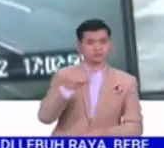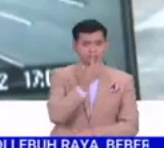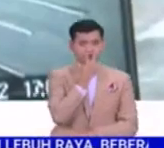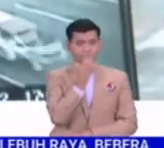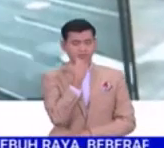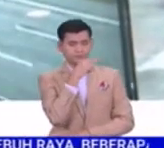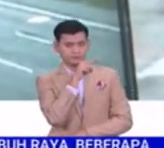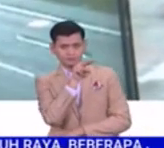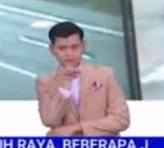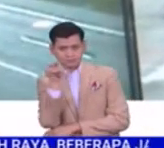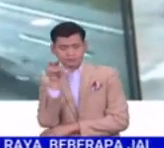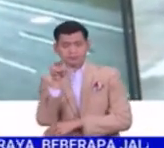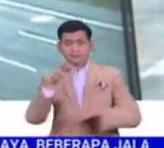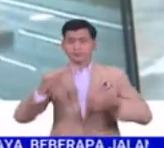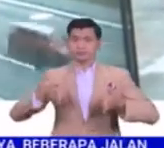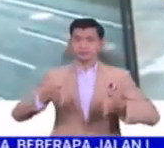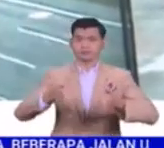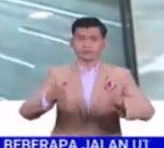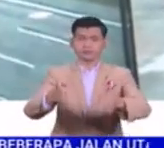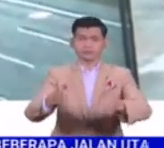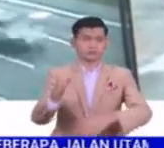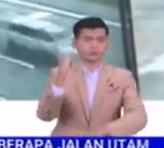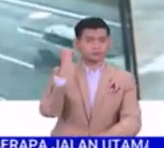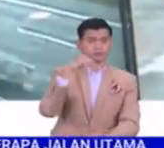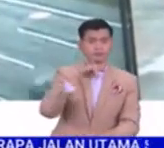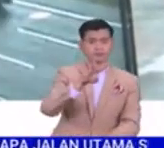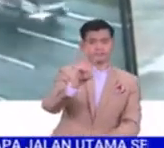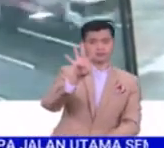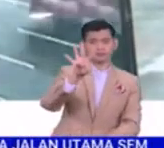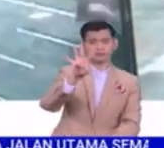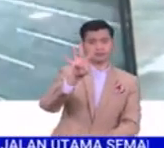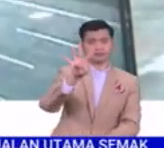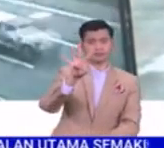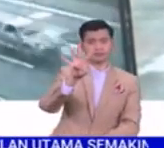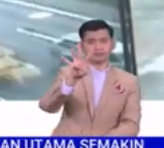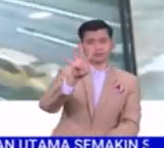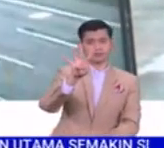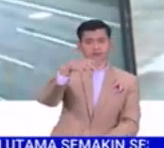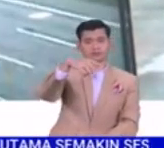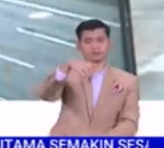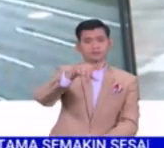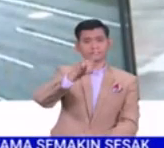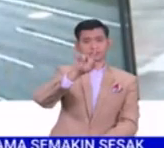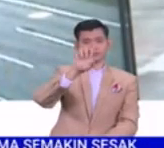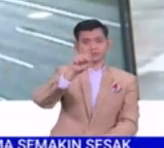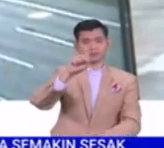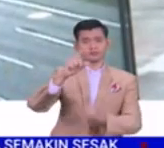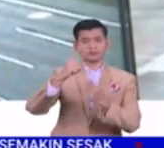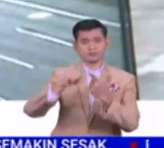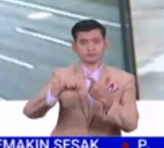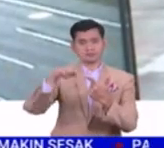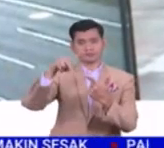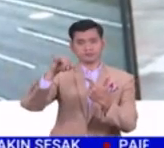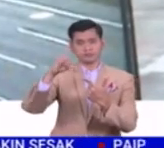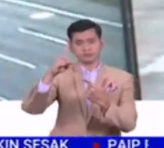keadaan aliran trafik di paparan skrin yang keempat di Plus Pedas Linggi kilometer